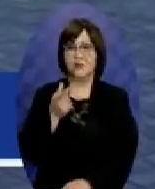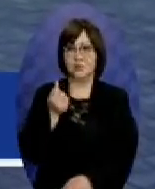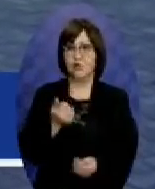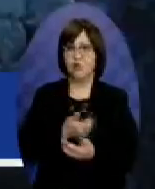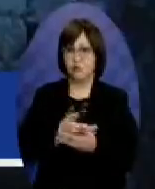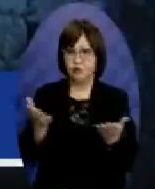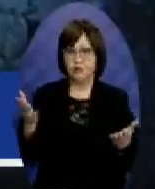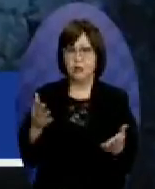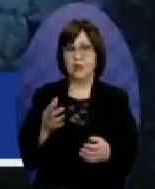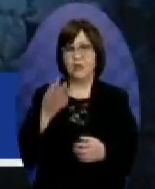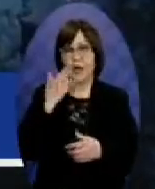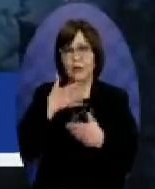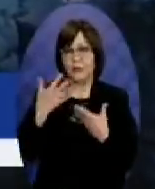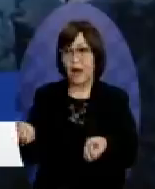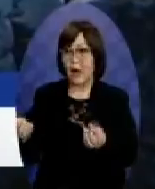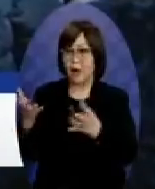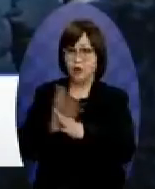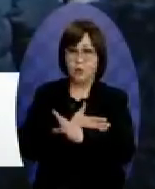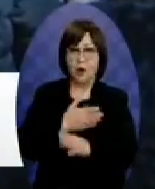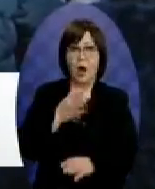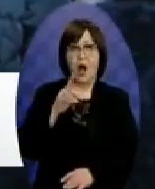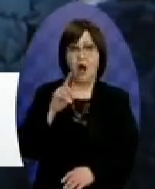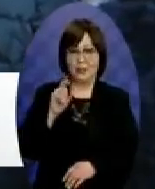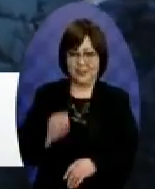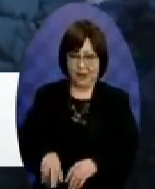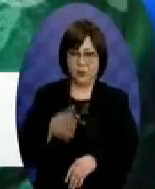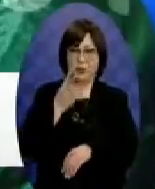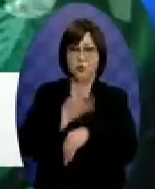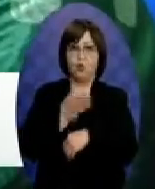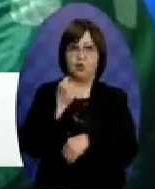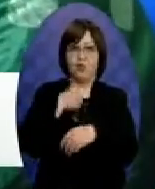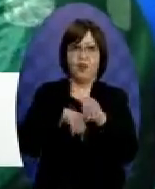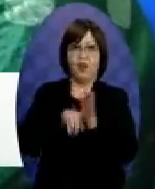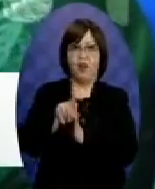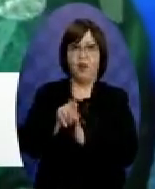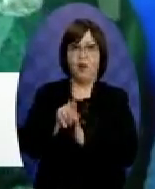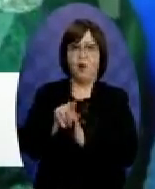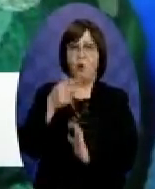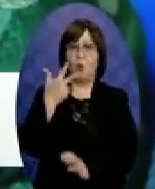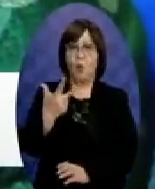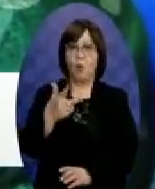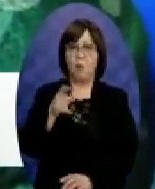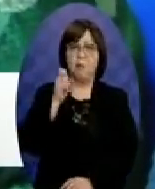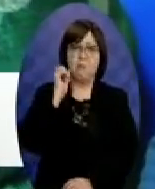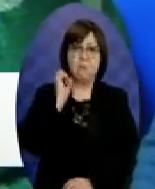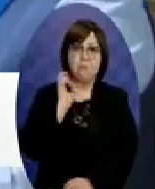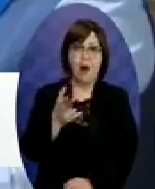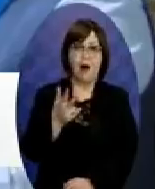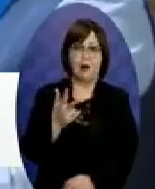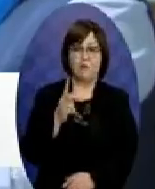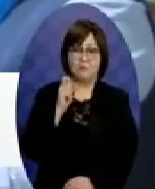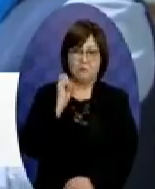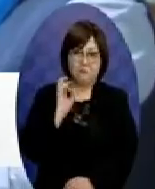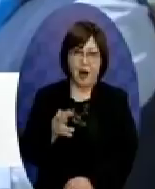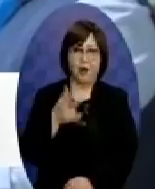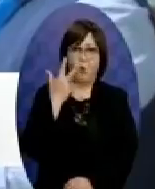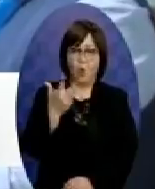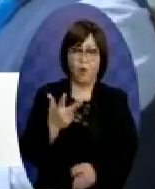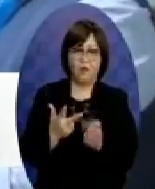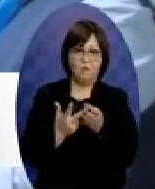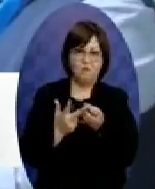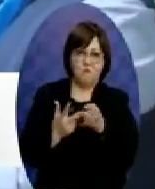өмнөх насны хишгийг өнөөдөр буюу 16 цагаас арилжааны 3 банкар олгож эхэлсэн байна. За аймгийн хэмжээнд нийт ахмадуудад